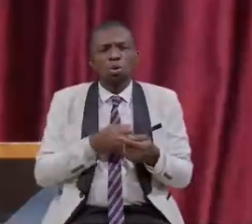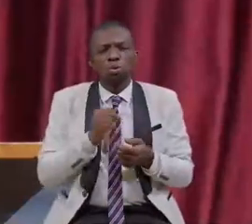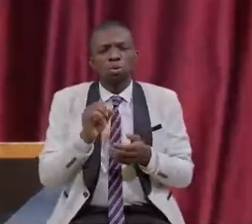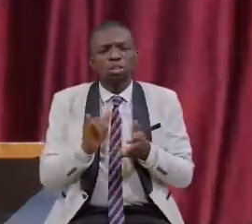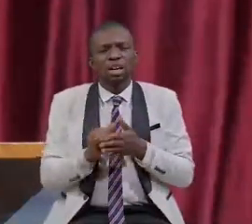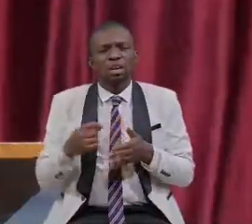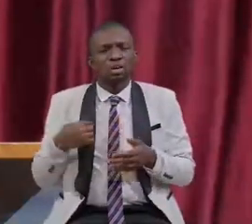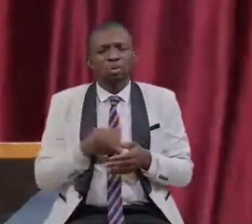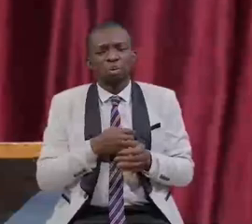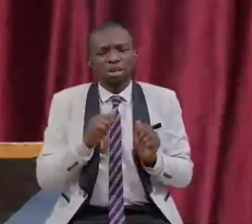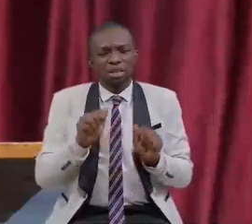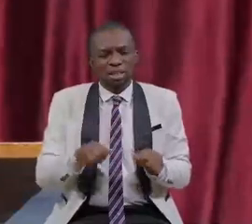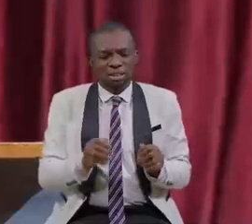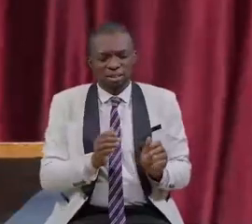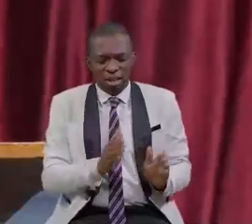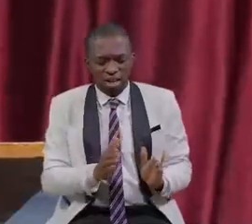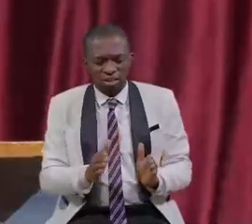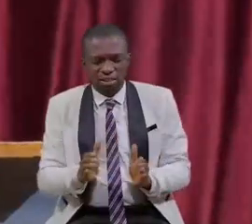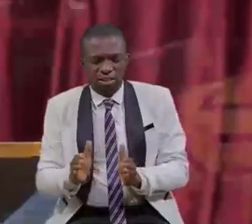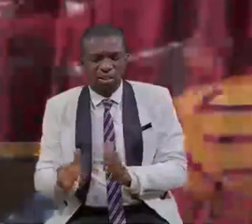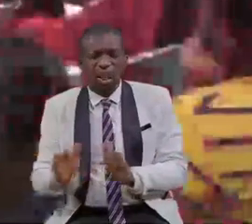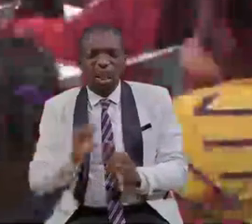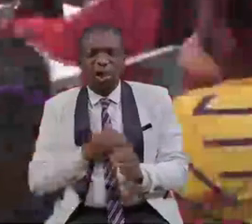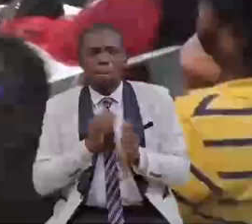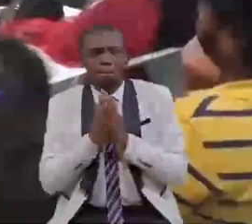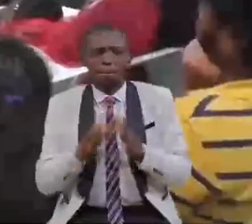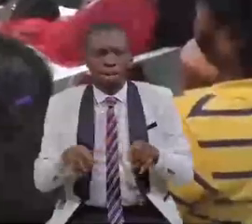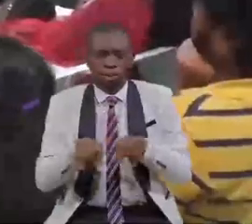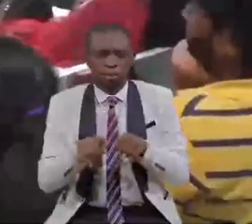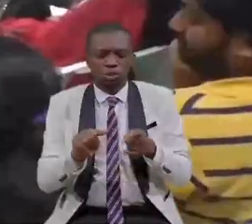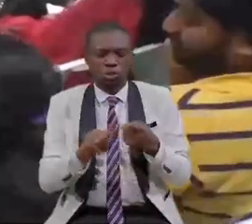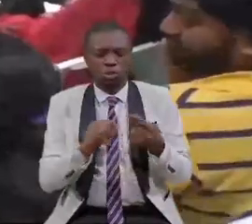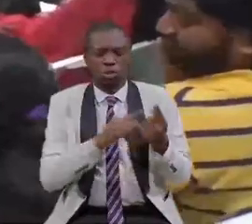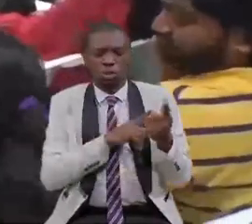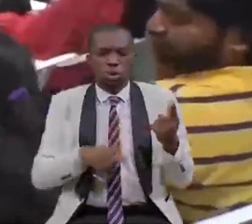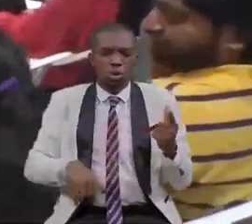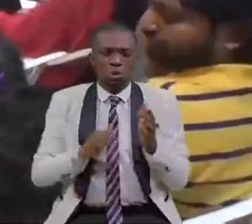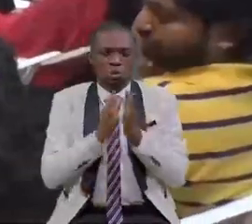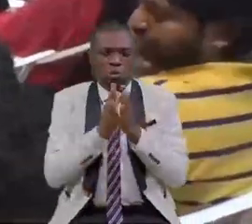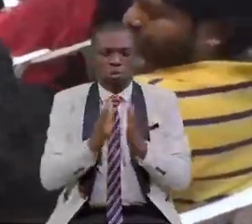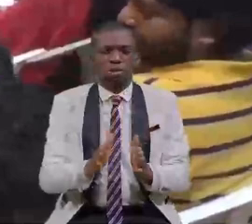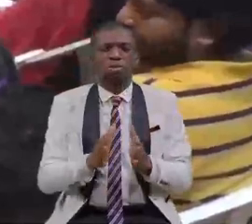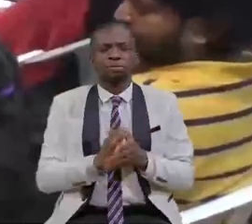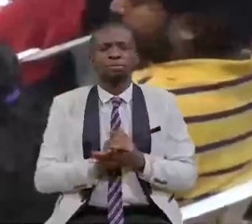Cela nous est donné comme un modèle de notre prière selon ce que le Seigneur nous enseigne ici.